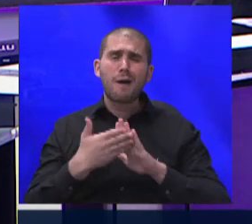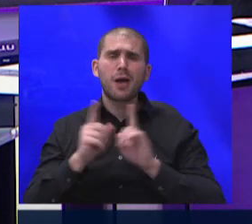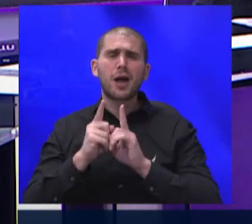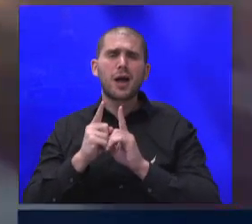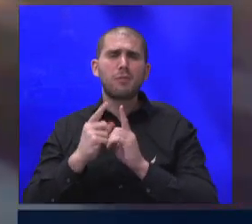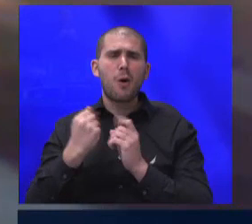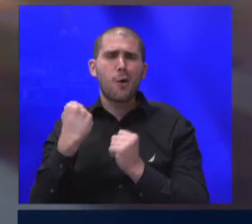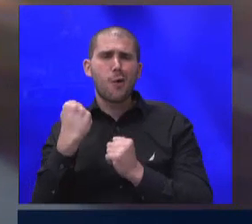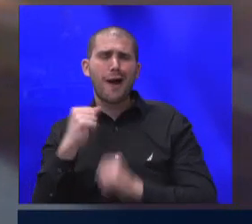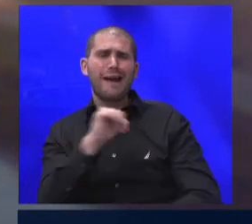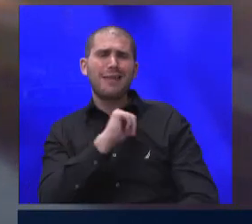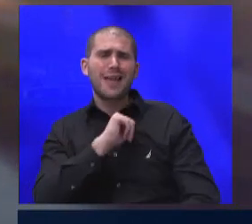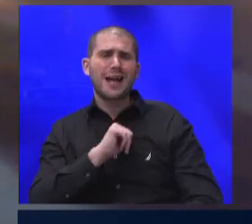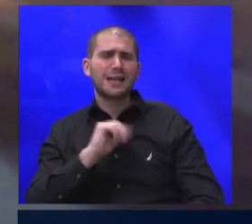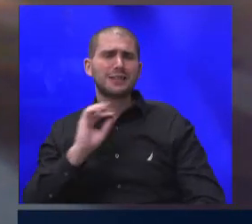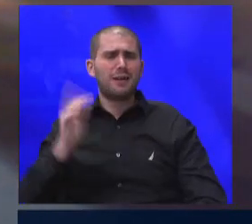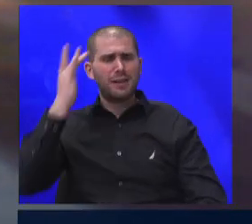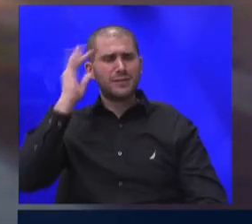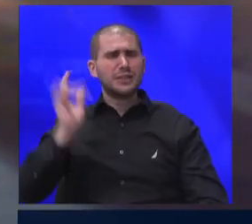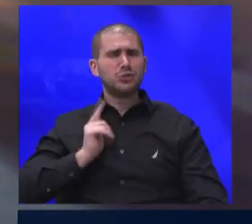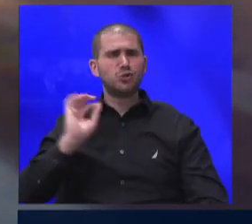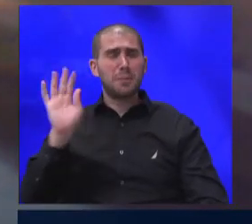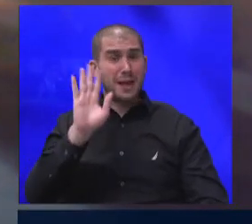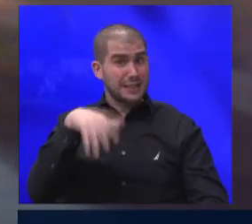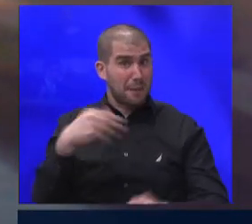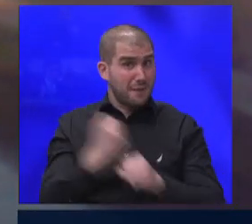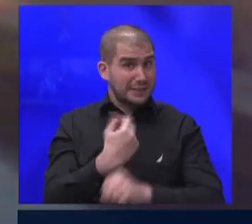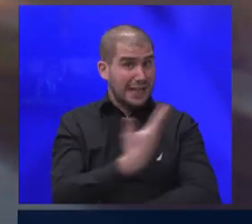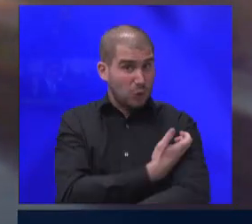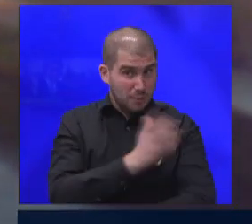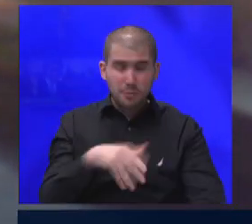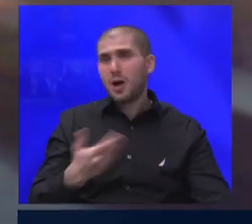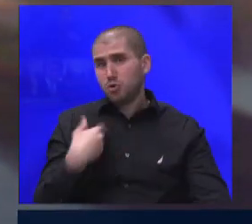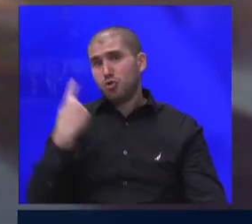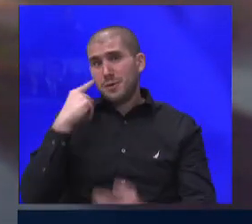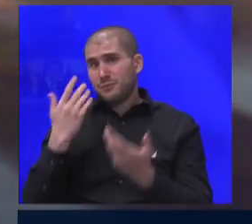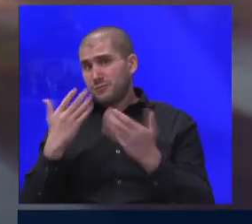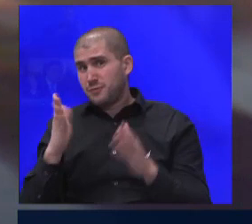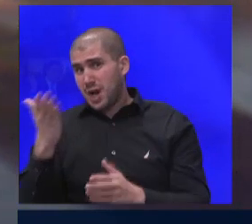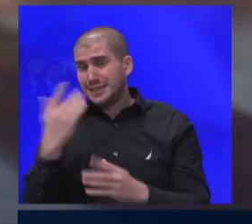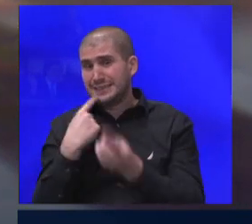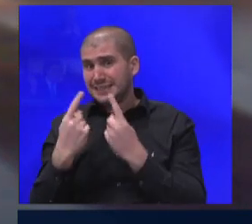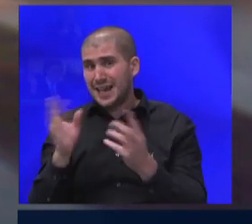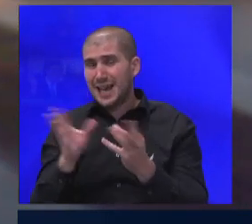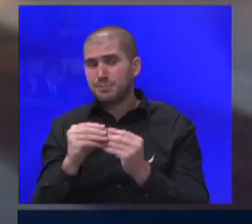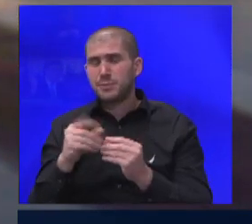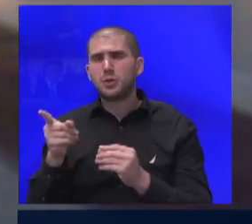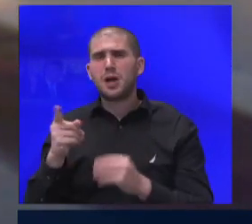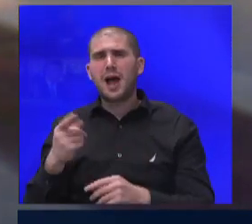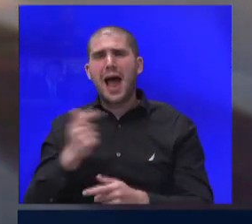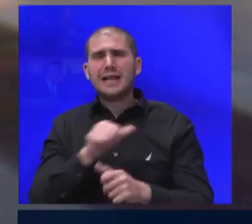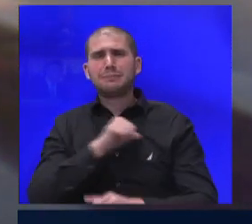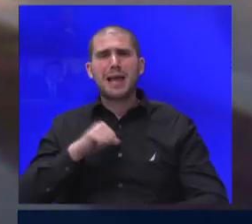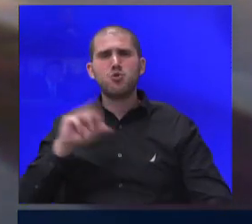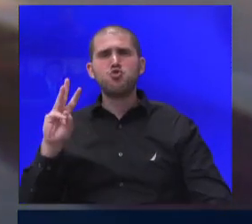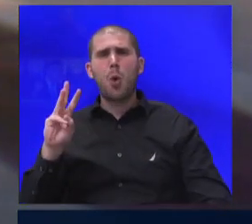של נתניהו. הכל. גם מבצע החיסונים? אנחנו שמענו, בשיחה הזאת עם השולמנים, שהבאתם חלק ממנה כאן, שבו